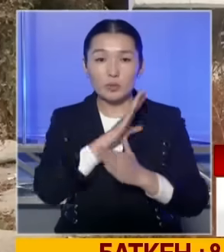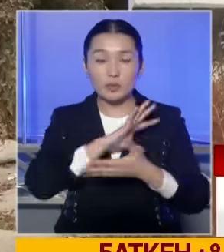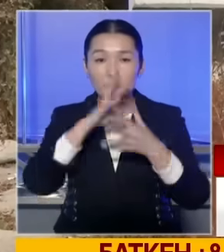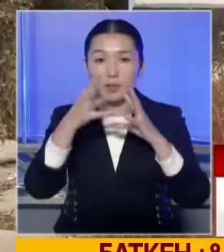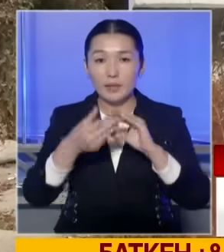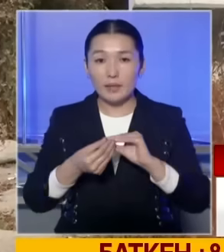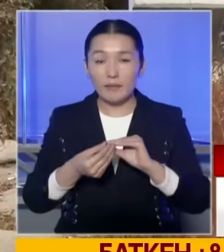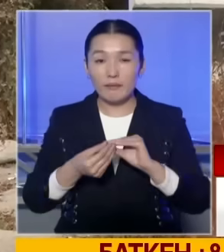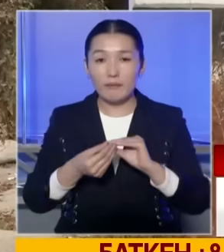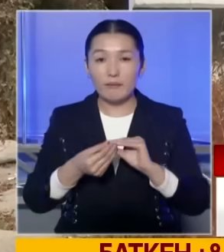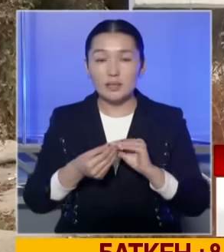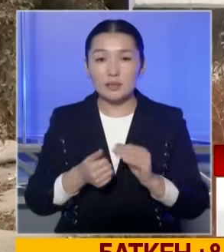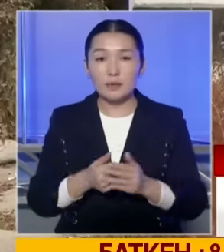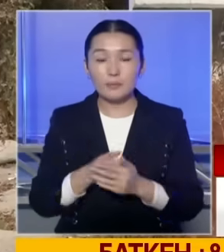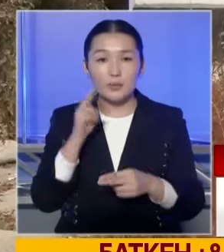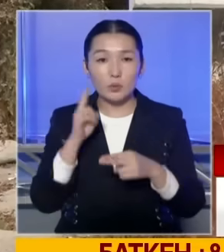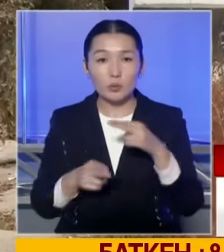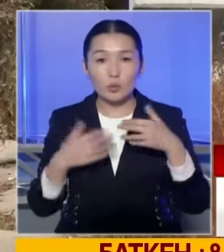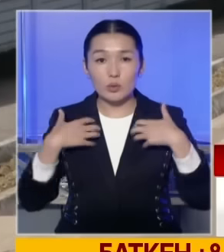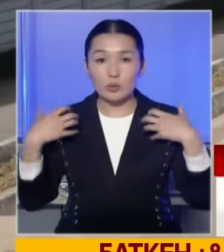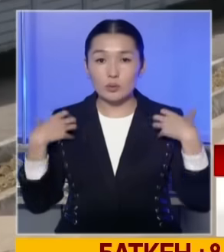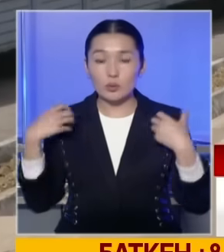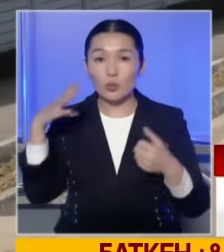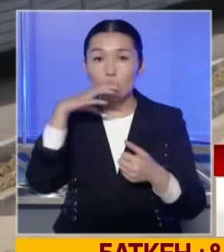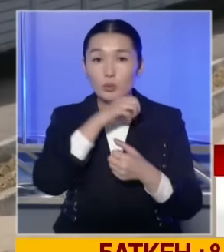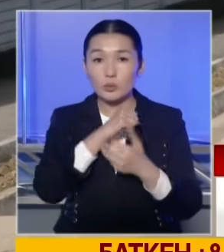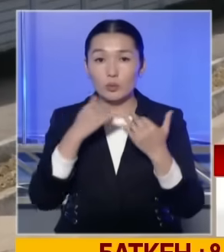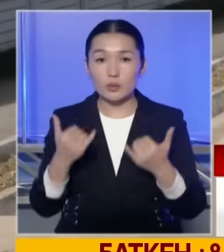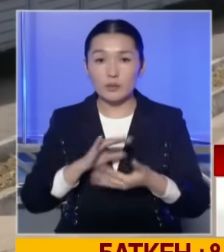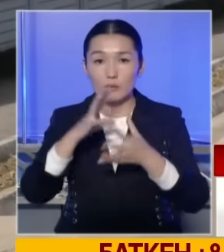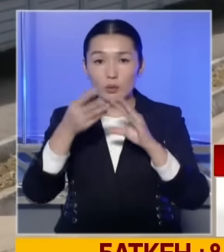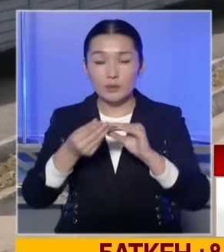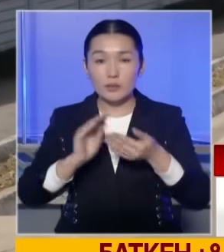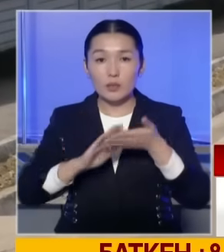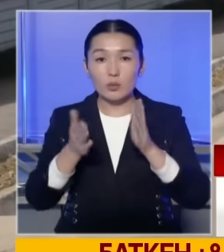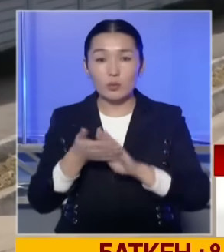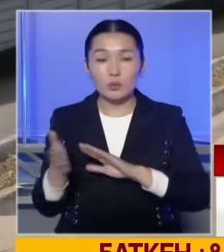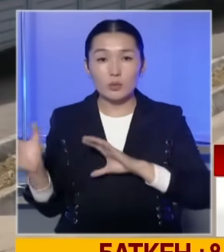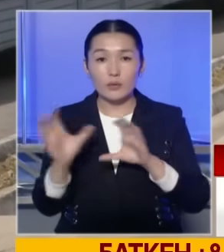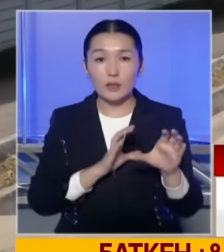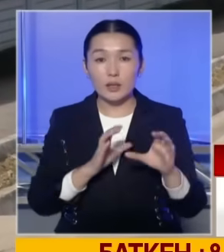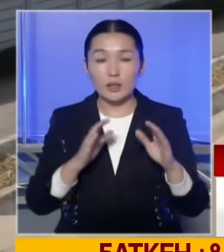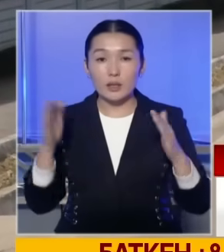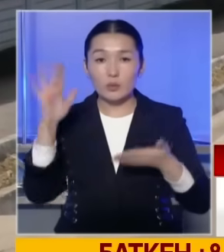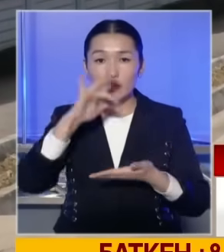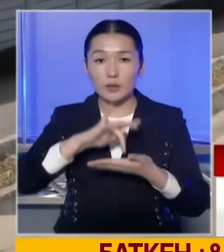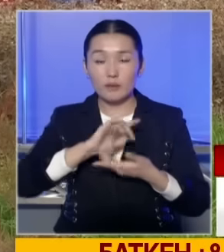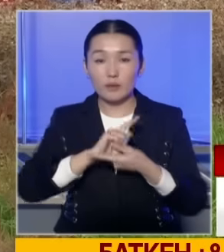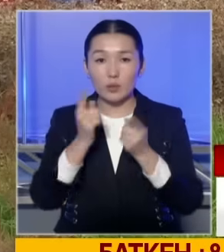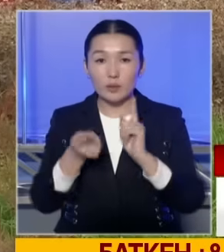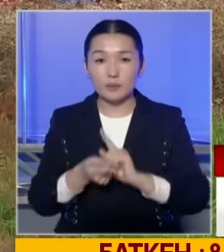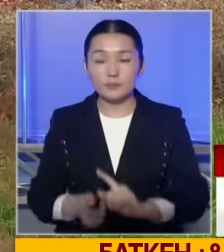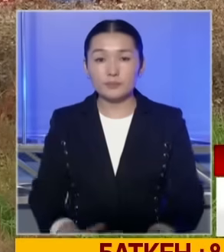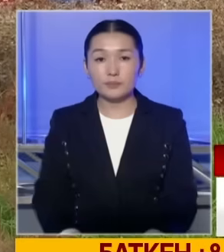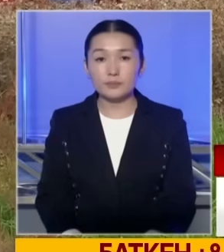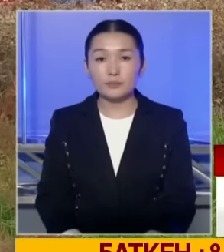баары тып-тыйпыл гүл болуп, мал жандыктары уурдалган. Бүгүн болсо баардык шарты түзүлгөн чакан шаарчага айланган айыл.